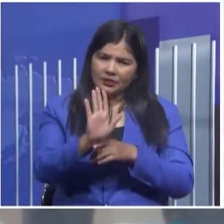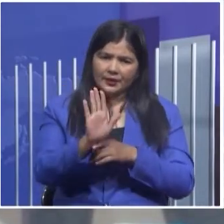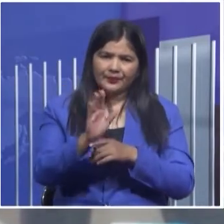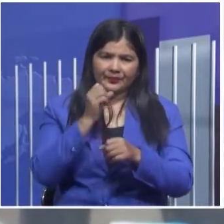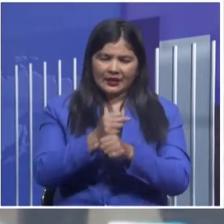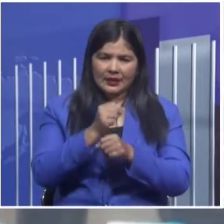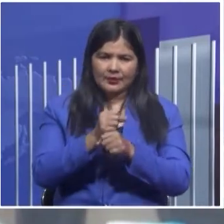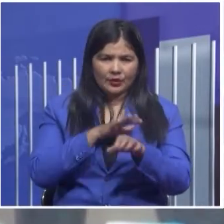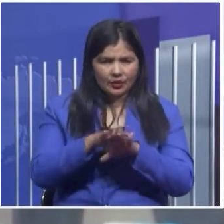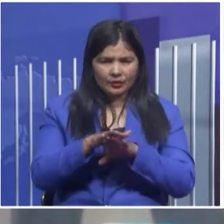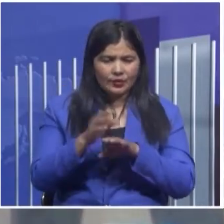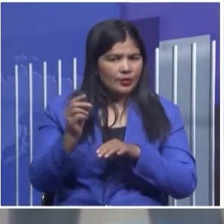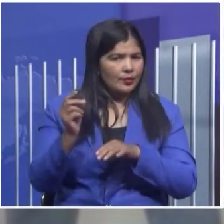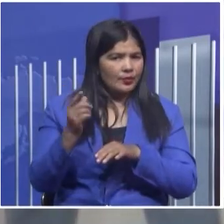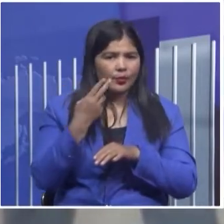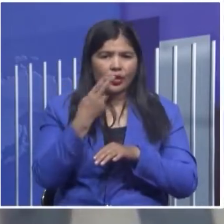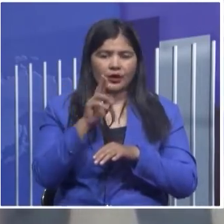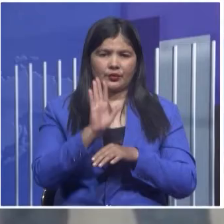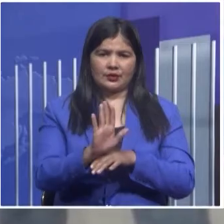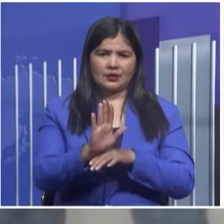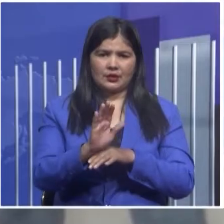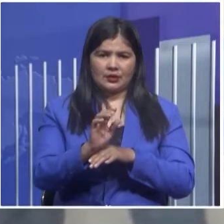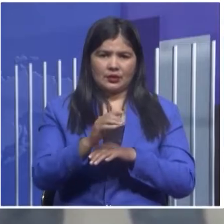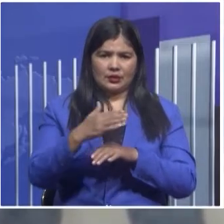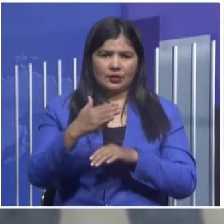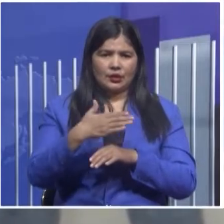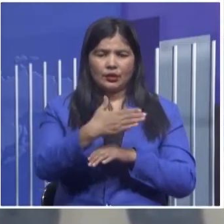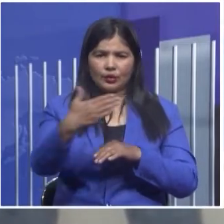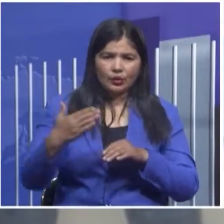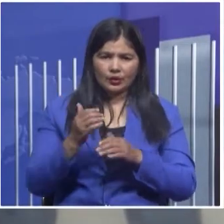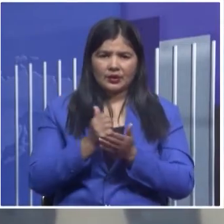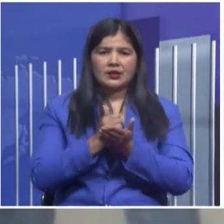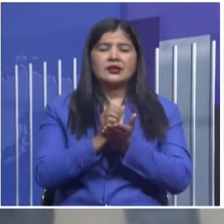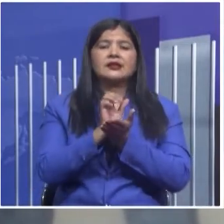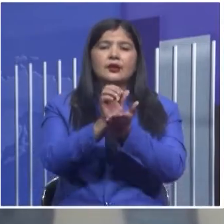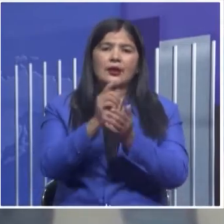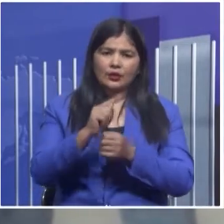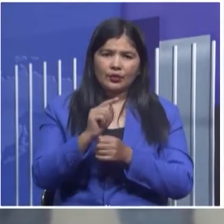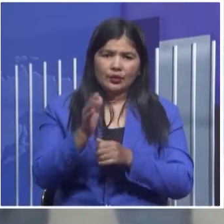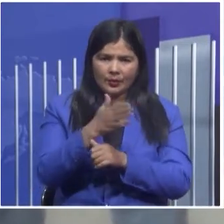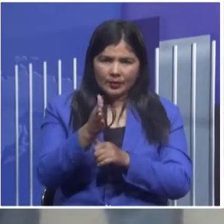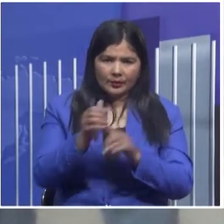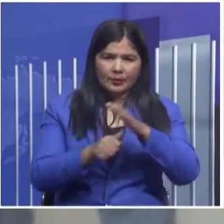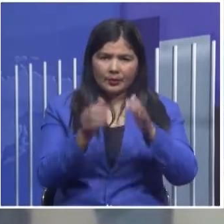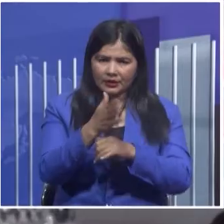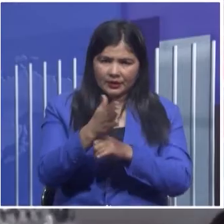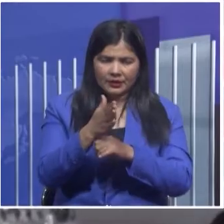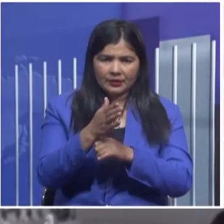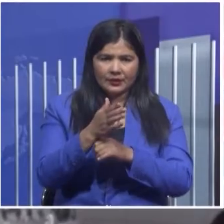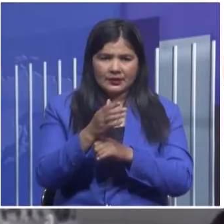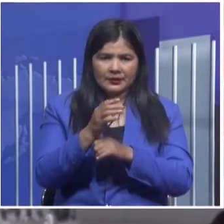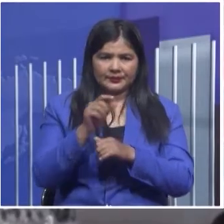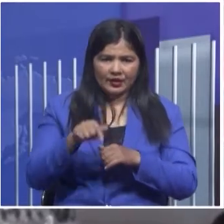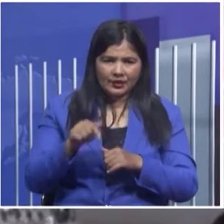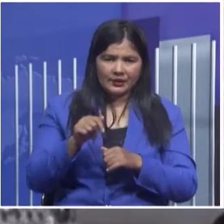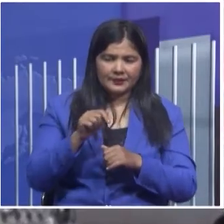नै गइसकेको छ, नगरेको होइन। अनि यो लोकसेवाको जुन भन्नुभयो, मन्त्रीको भन्दा माथि त छैन। हाल प्रदेश